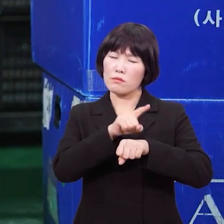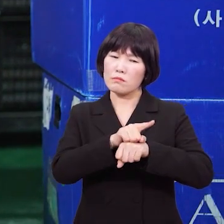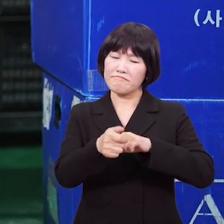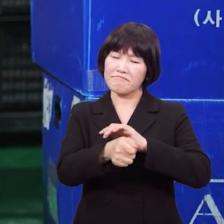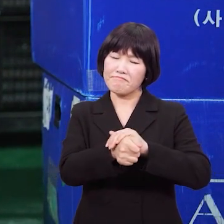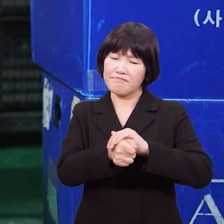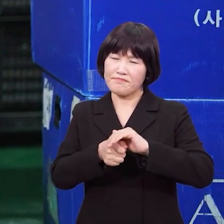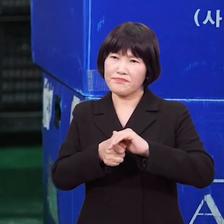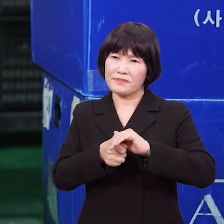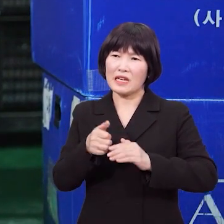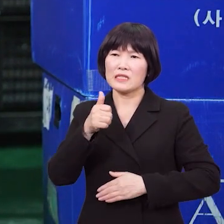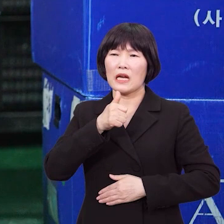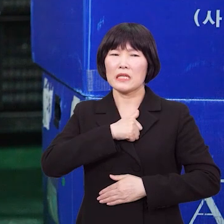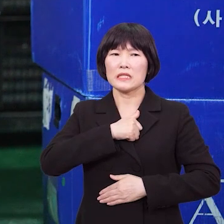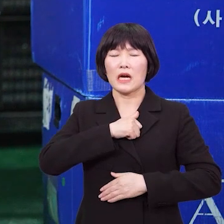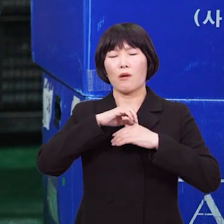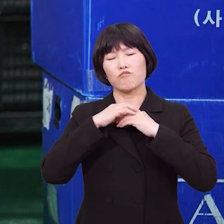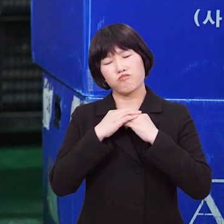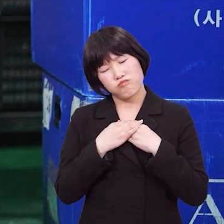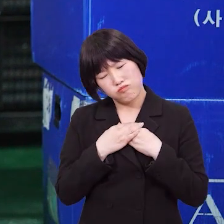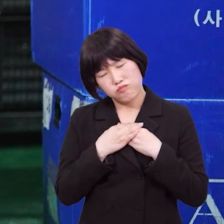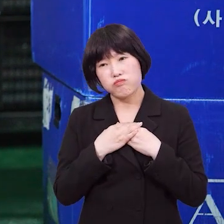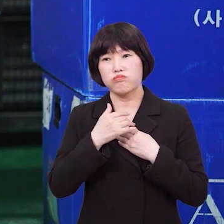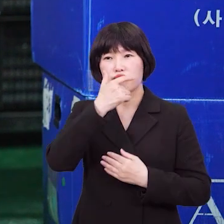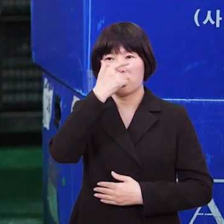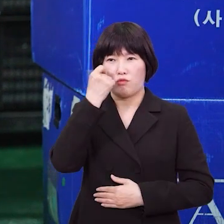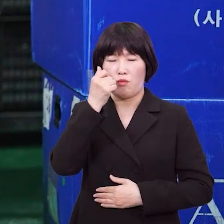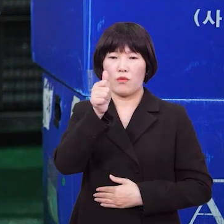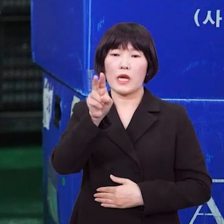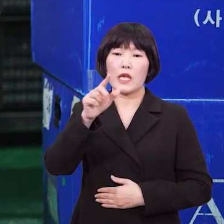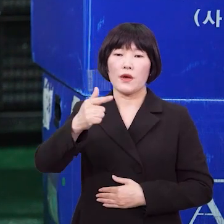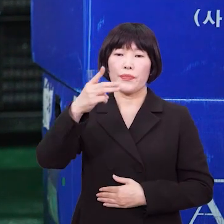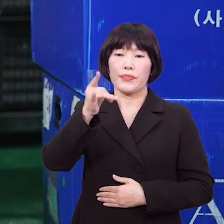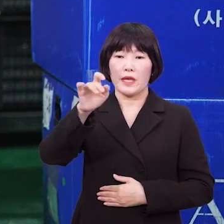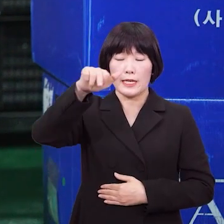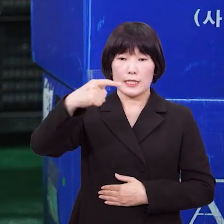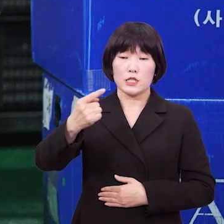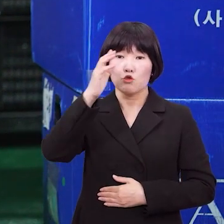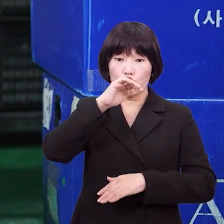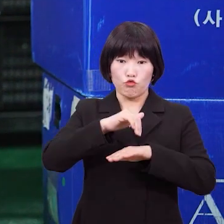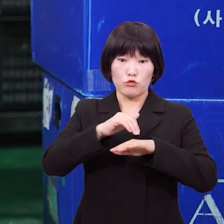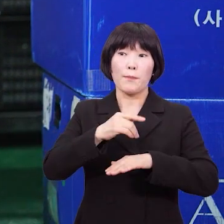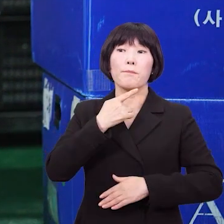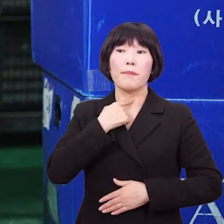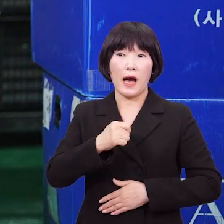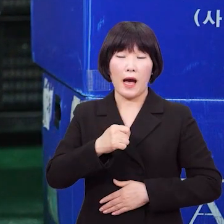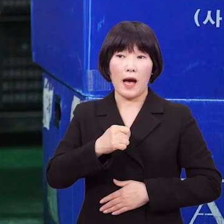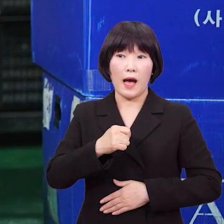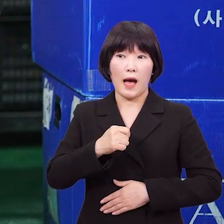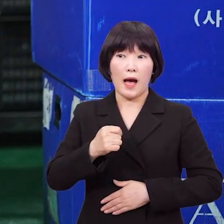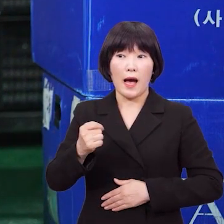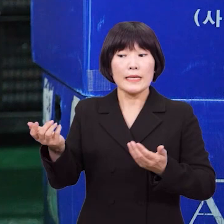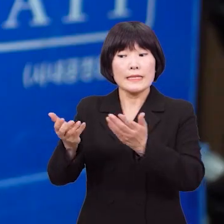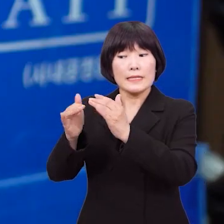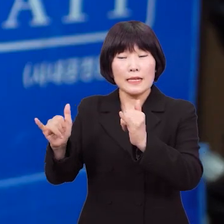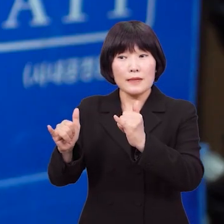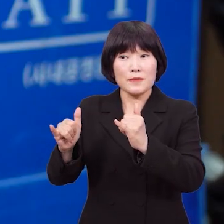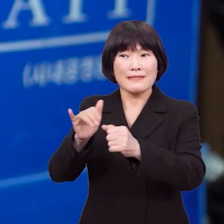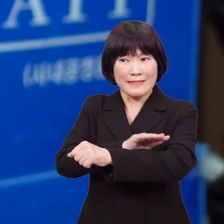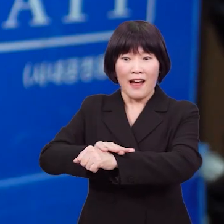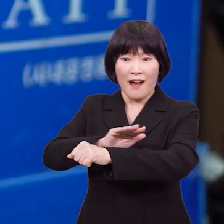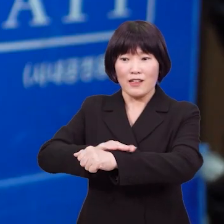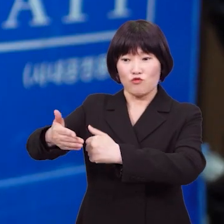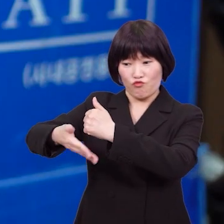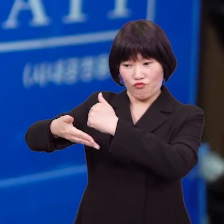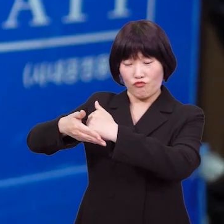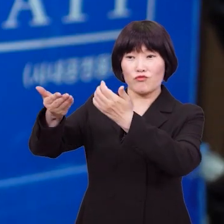받으면서 이모님들이 일 잘한다고 칭찬해 주시며 더 열심히 해야지라고 생각하면서